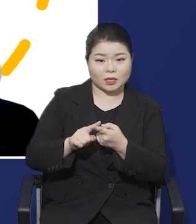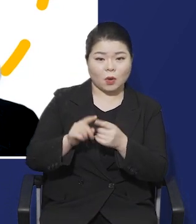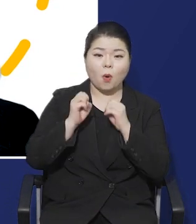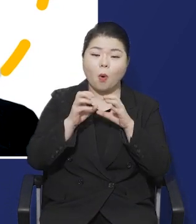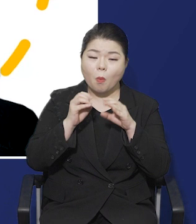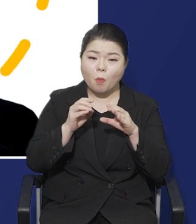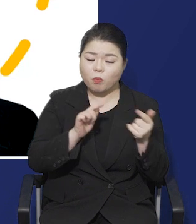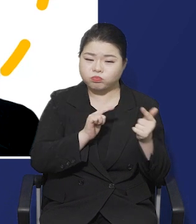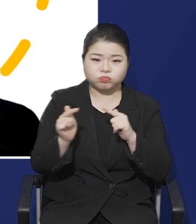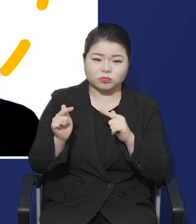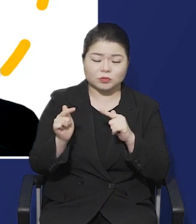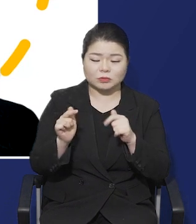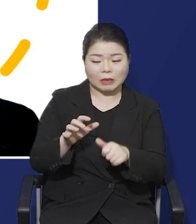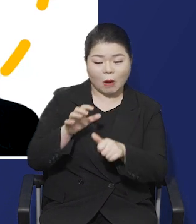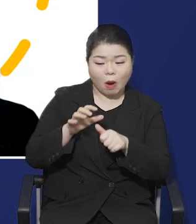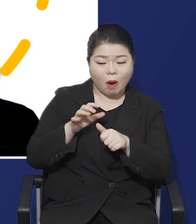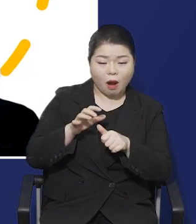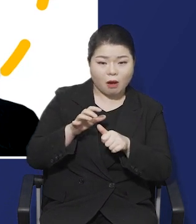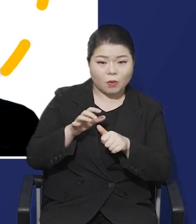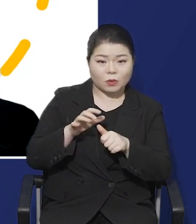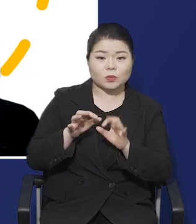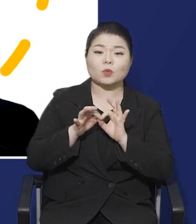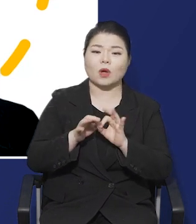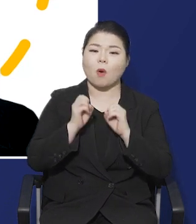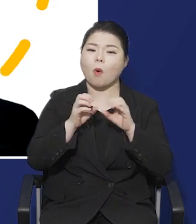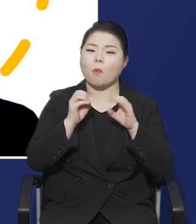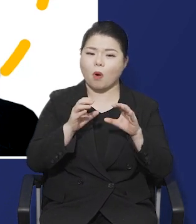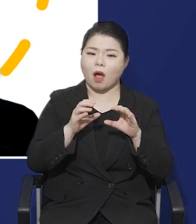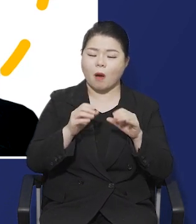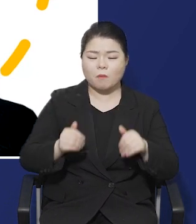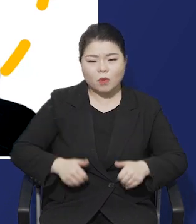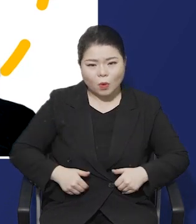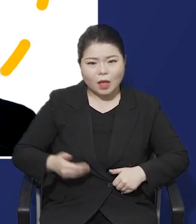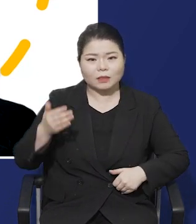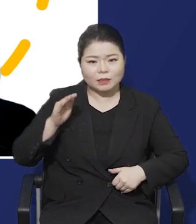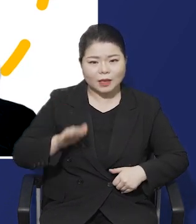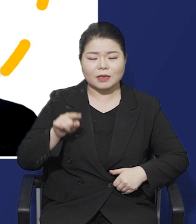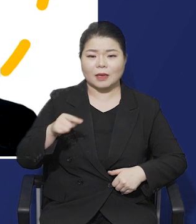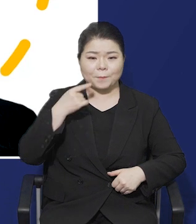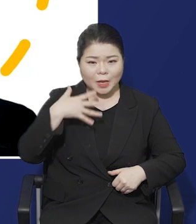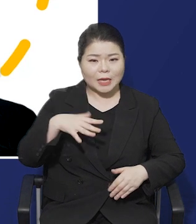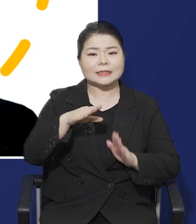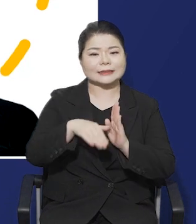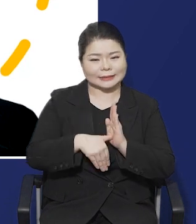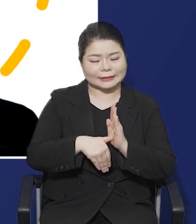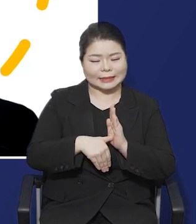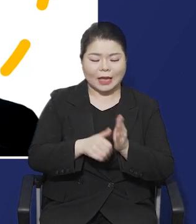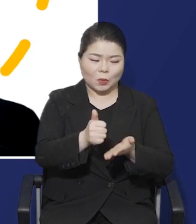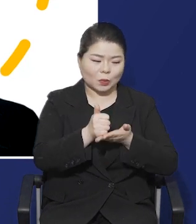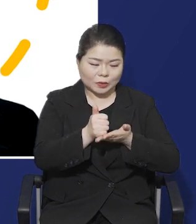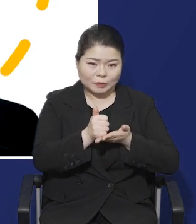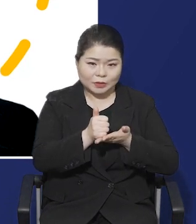아니면 다양한 마케팅 툴을 이용해서 사전 홍보를 함으로써 많은 잠재